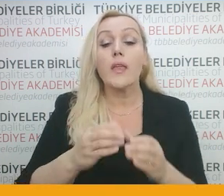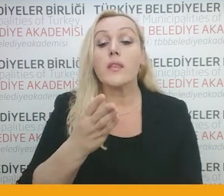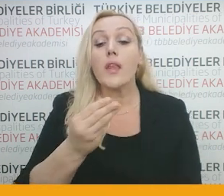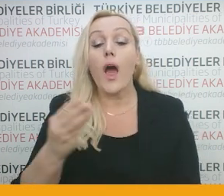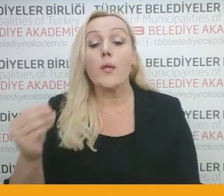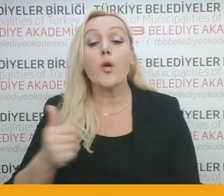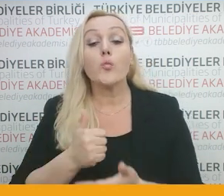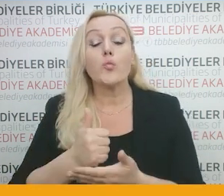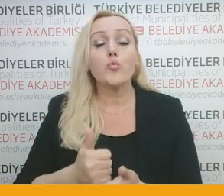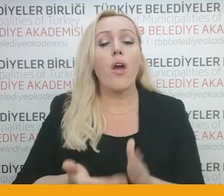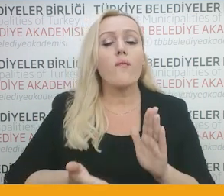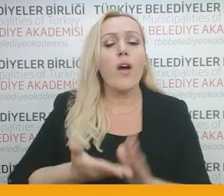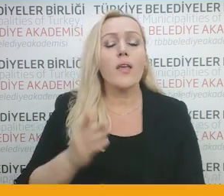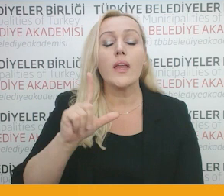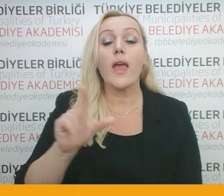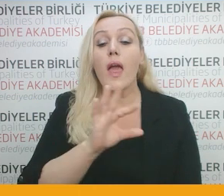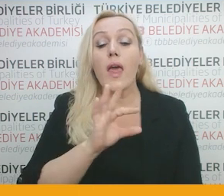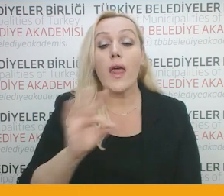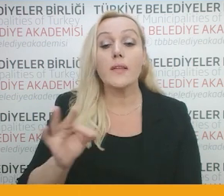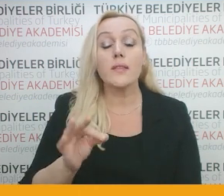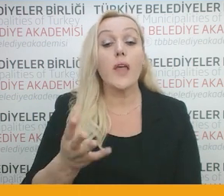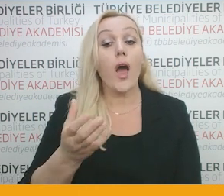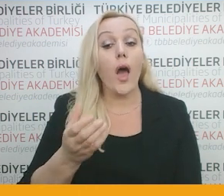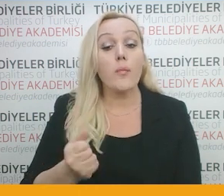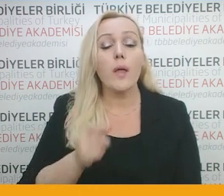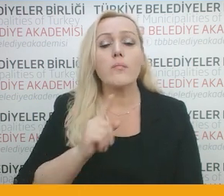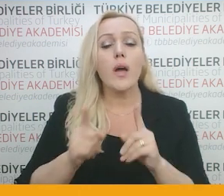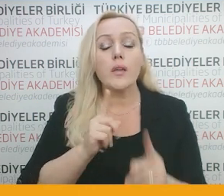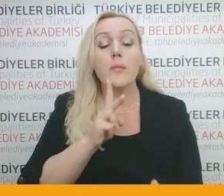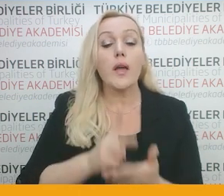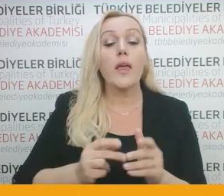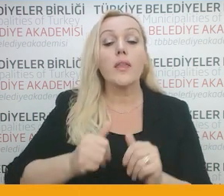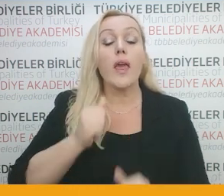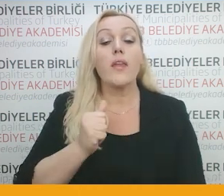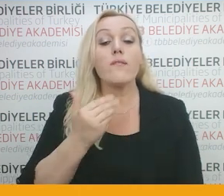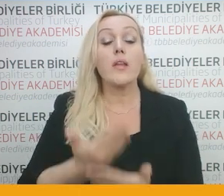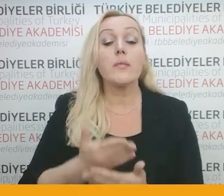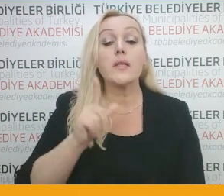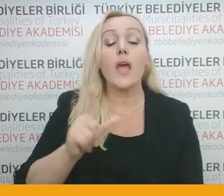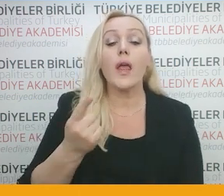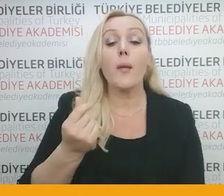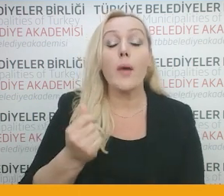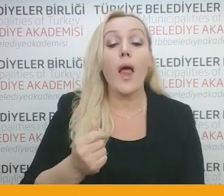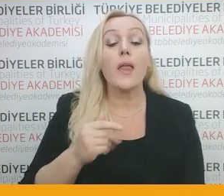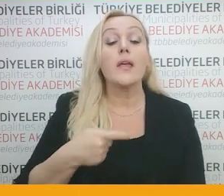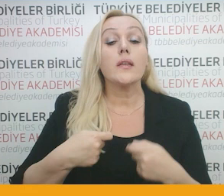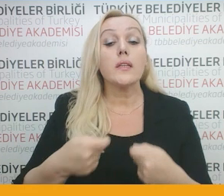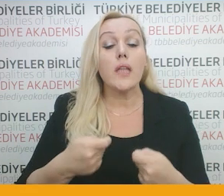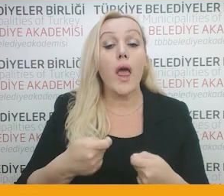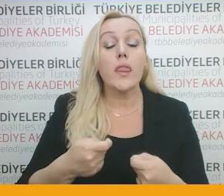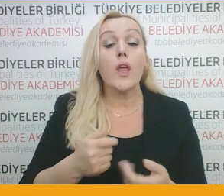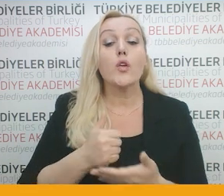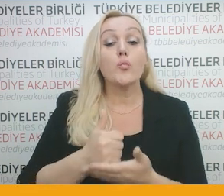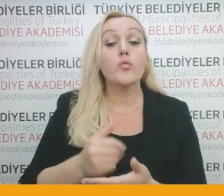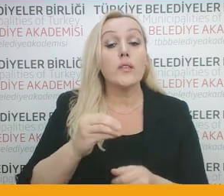gelirlerinden fazla veya yersiz tahsilat nedeniyle ya da yargı kararıyla iade edilmesi gereken tutarlar gider bütçesine tertip açılmaz. Yani